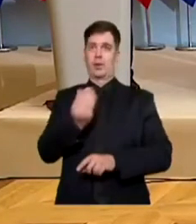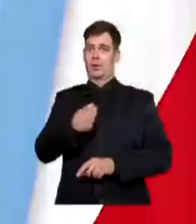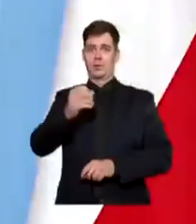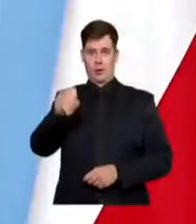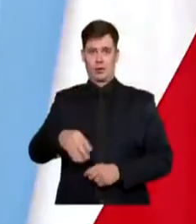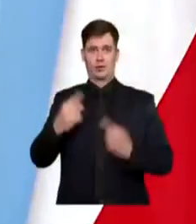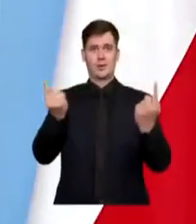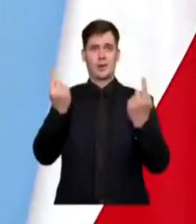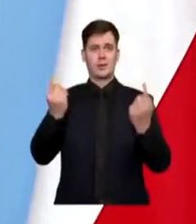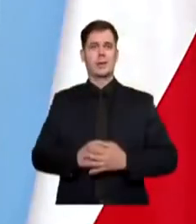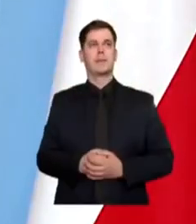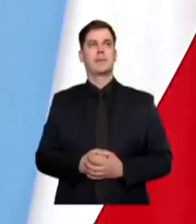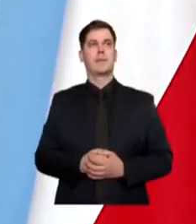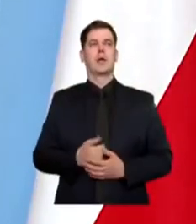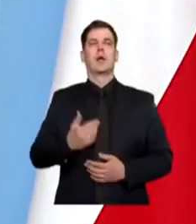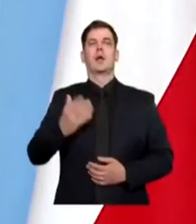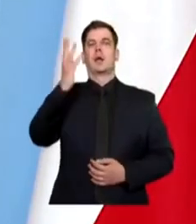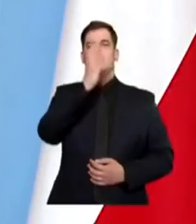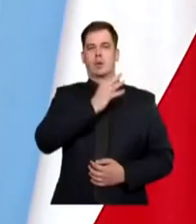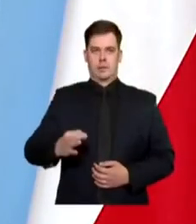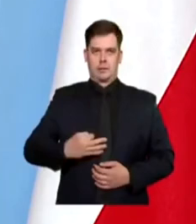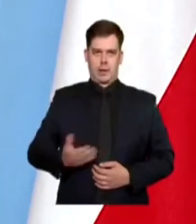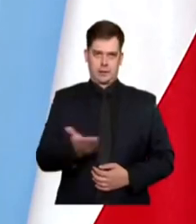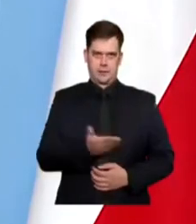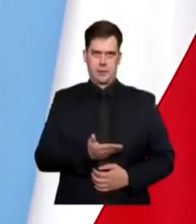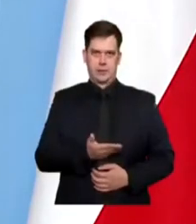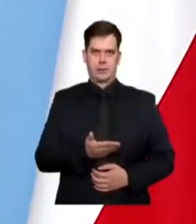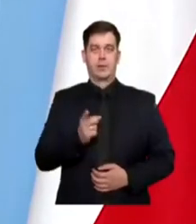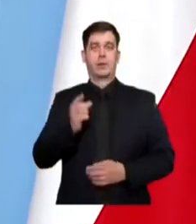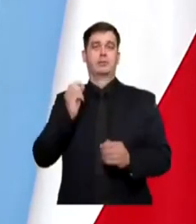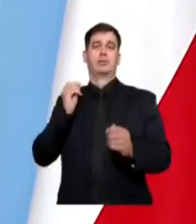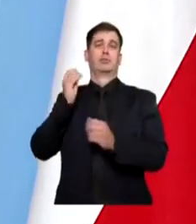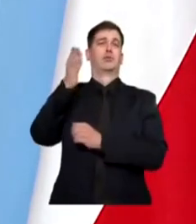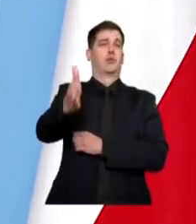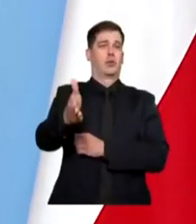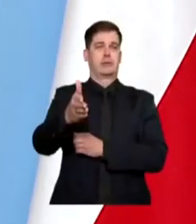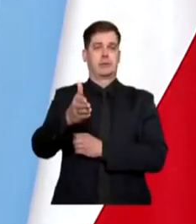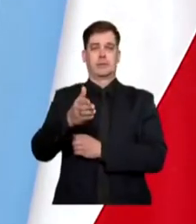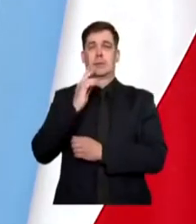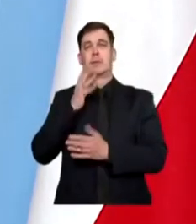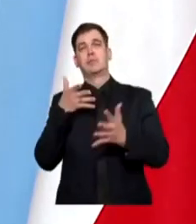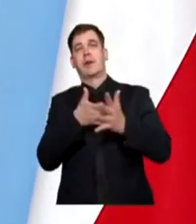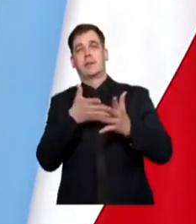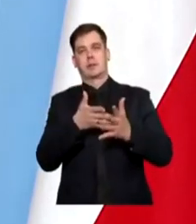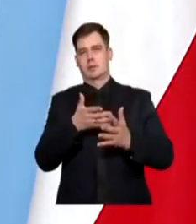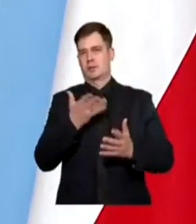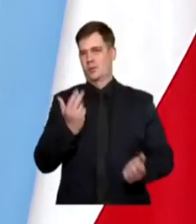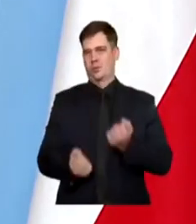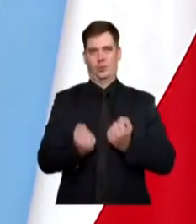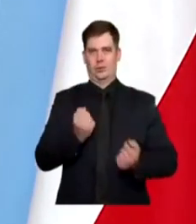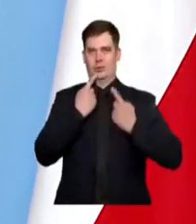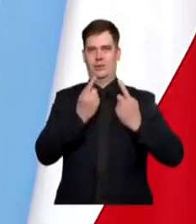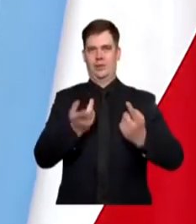teraz? Szanowni Państwo, oczywiście tak dalekie predykcje są bardzo trudne